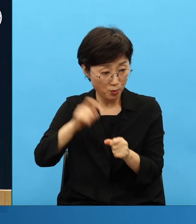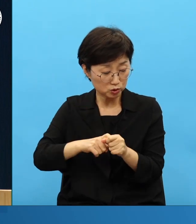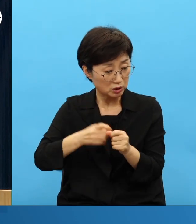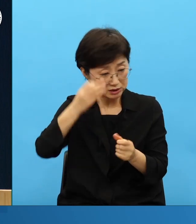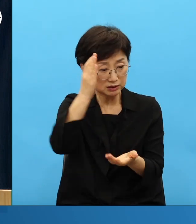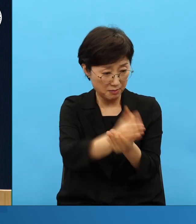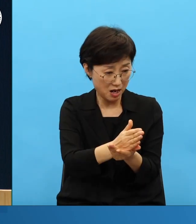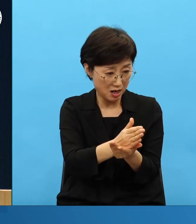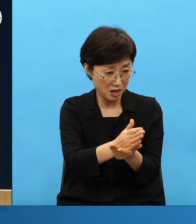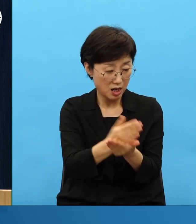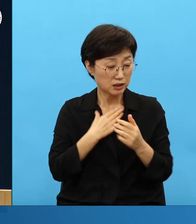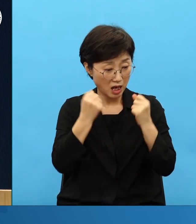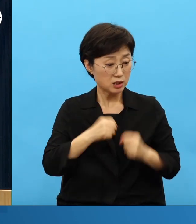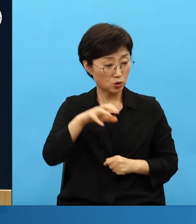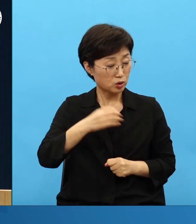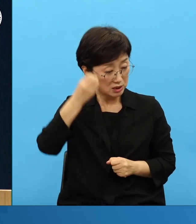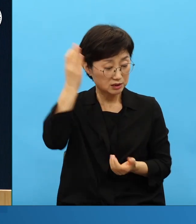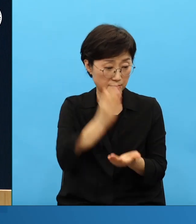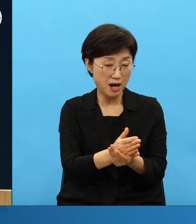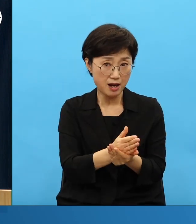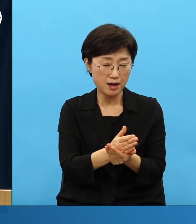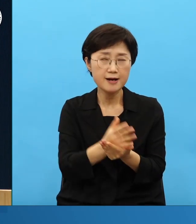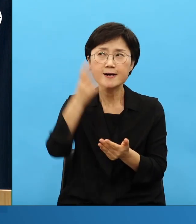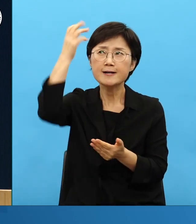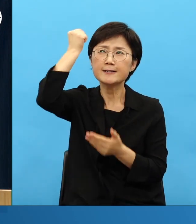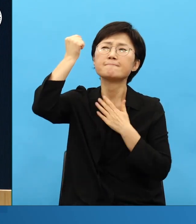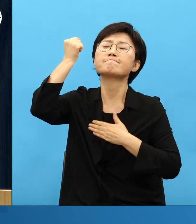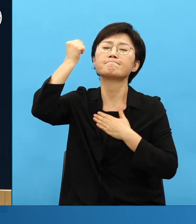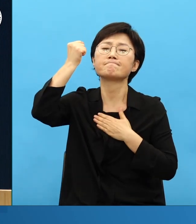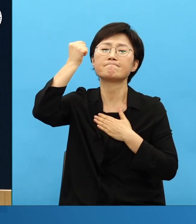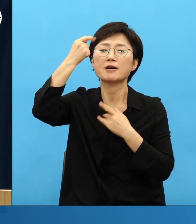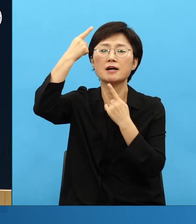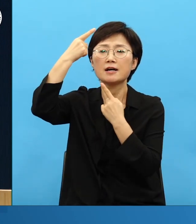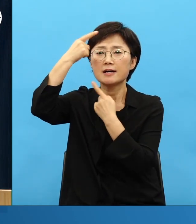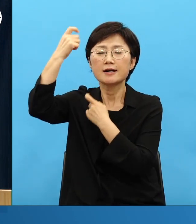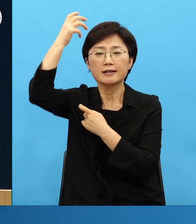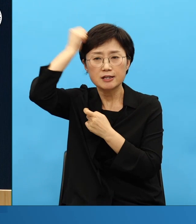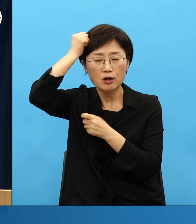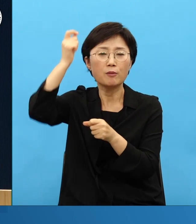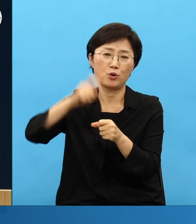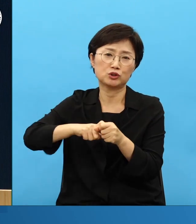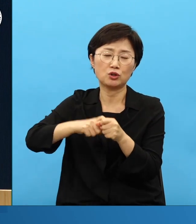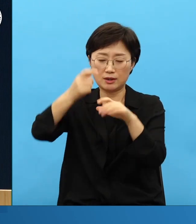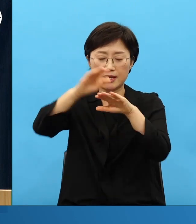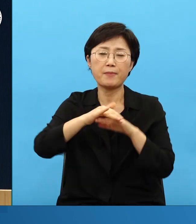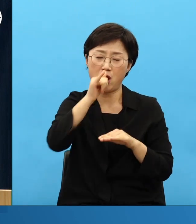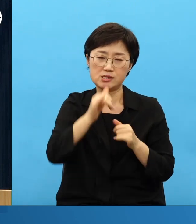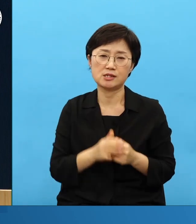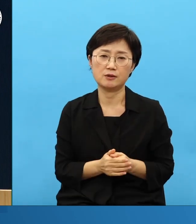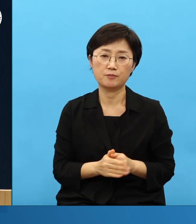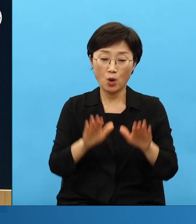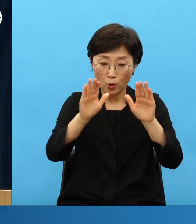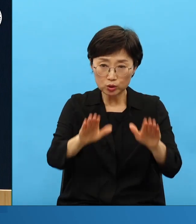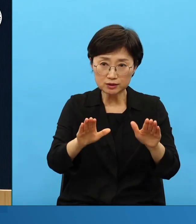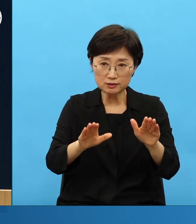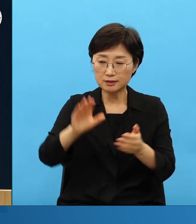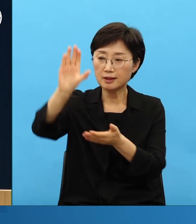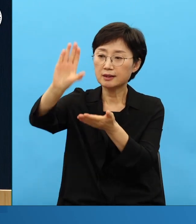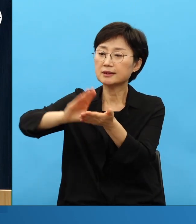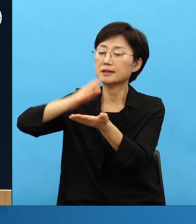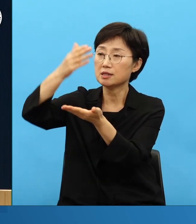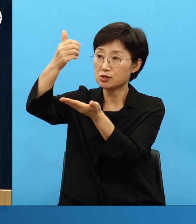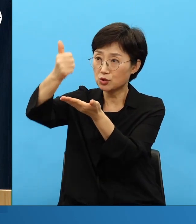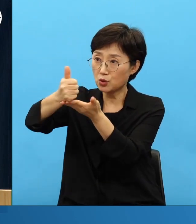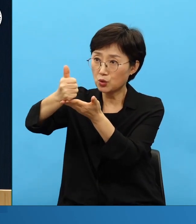그렇죠. 여러분이 이 언약을 붙잡으면 그리스도라는 이 단어 속에서 성삼위 하나님의